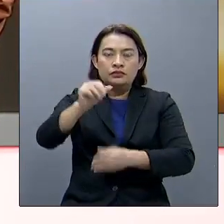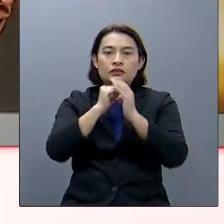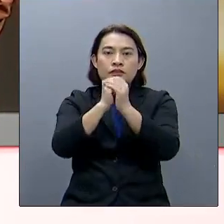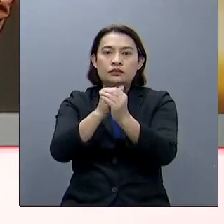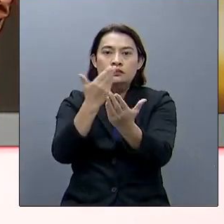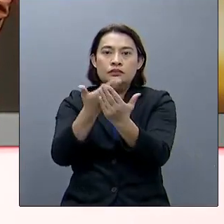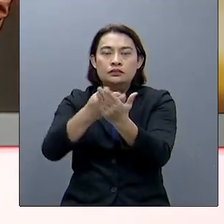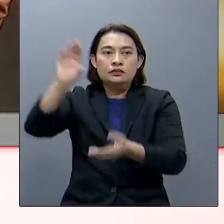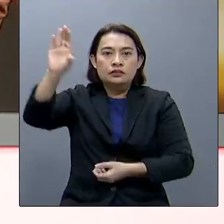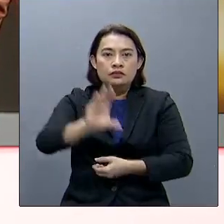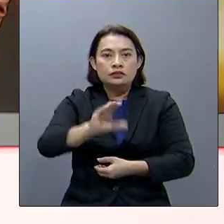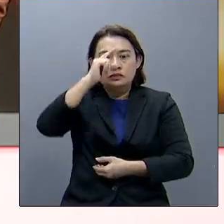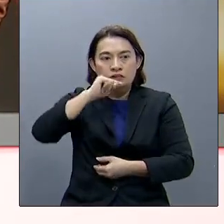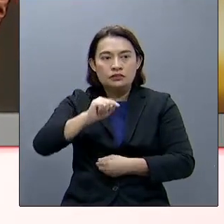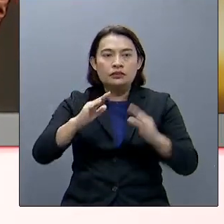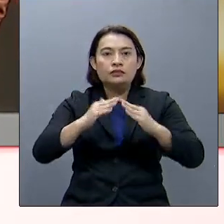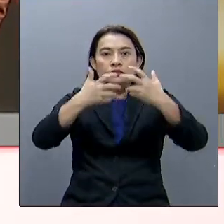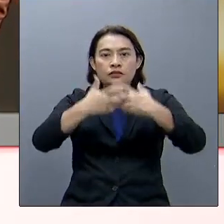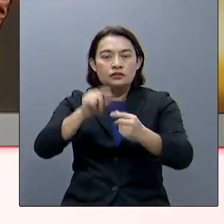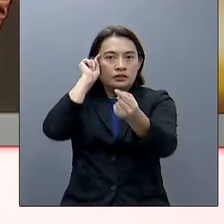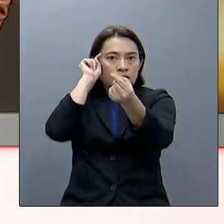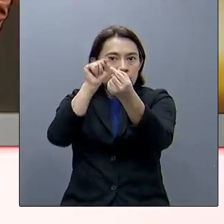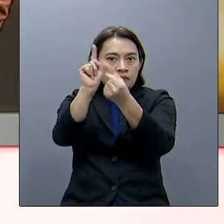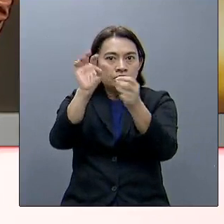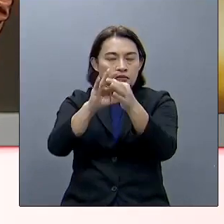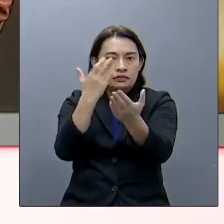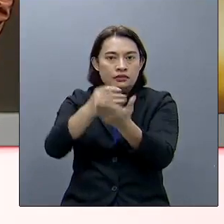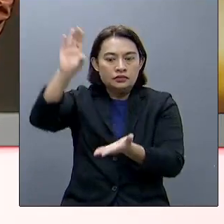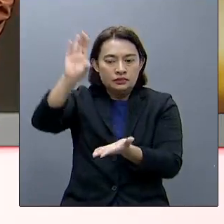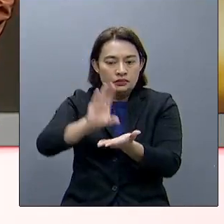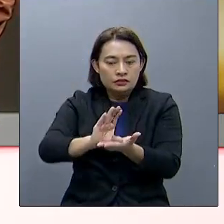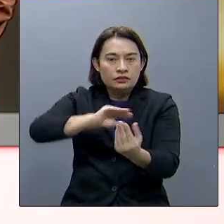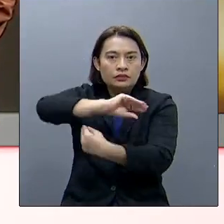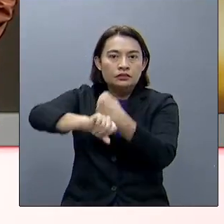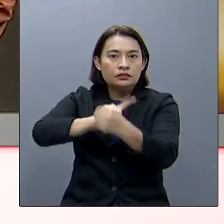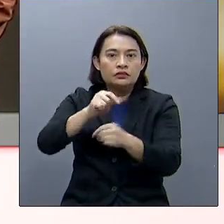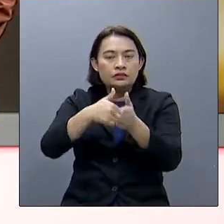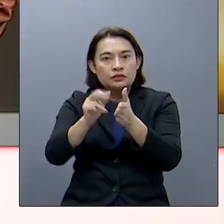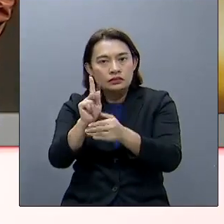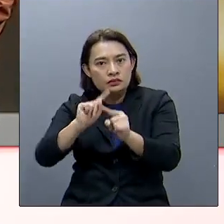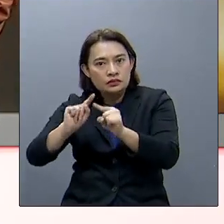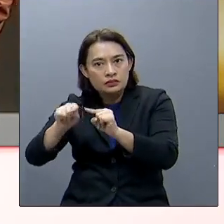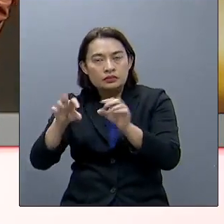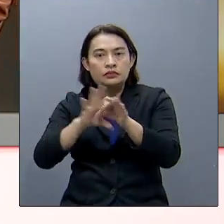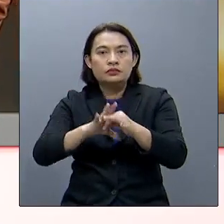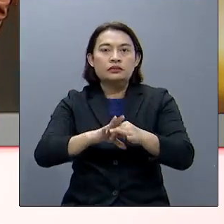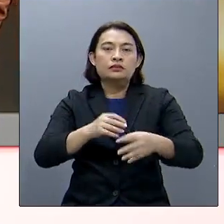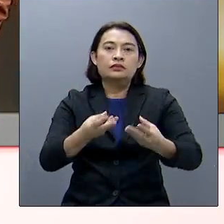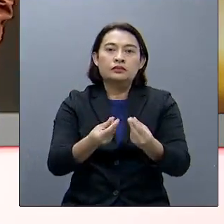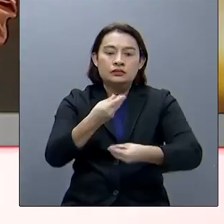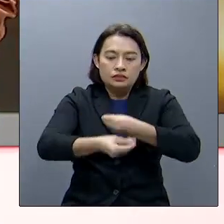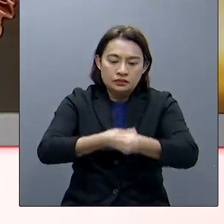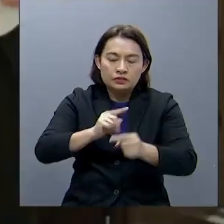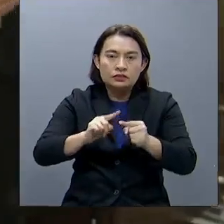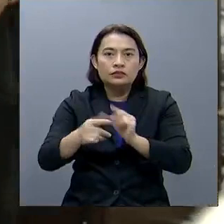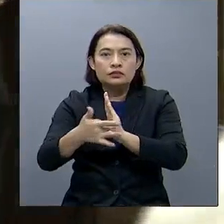นะคะหลักๆอยู่ในกลุ่มอุตสาหกรรมเป้าหมายไม่ว่าจะเป็นการลงทุนเพื่อเศรษฐกิจสีเขียวโครงสร้างพื้นฐานด้านโลจิสติกส์และเศรษฐกิจดิจิทัล